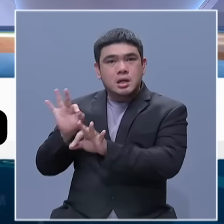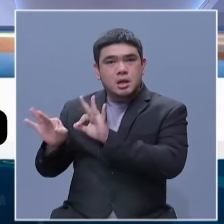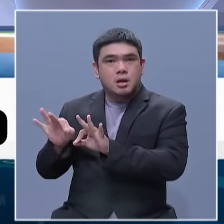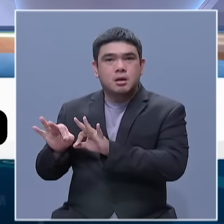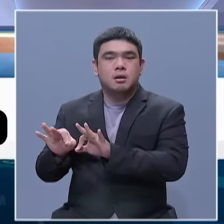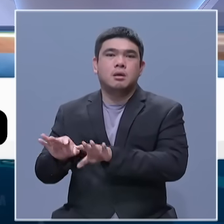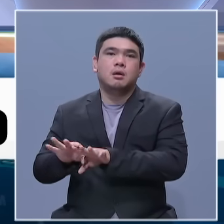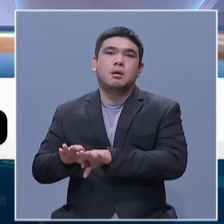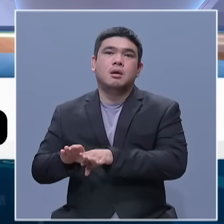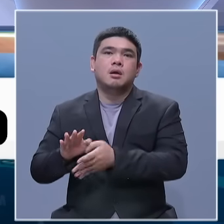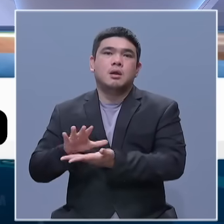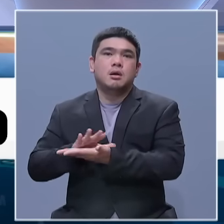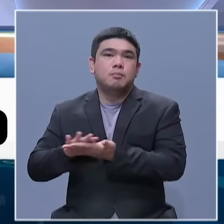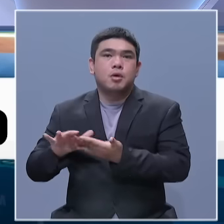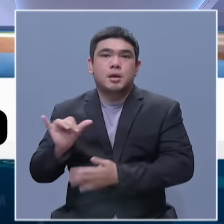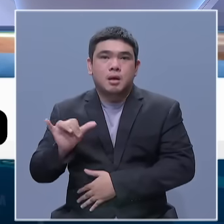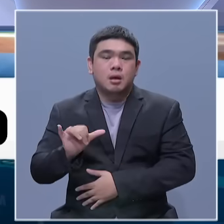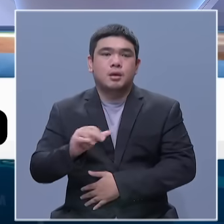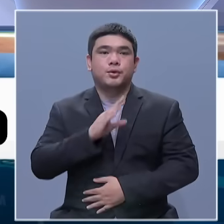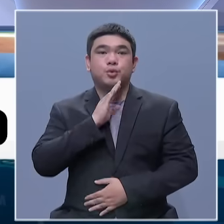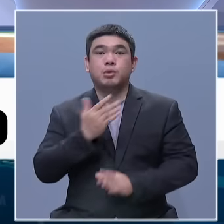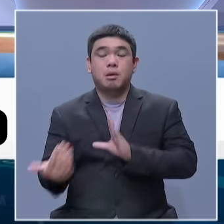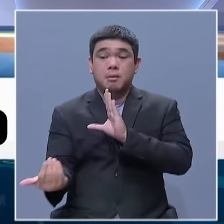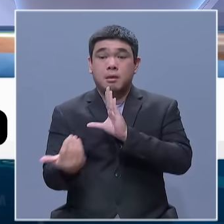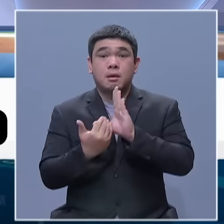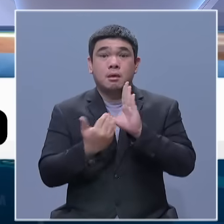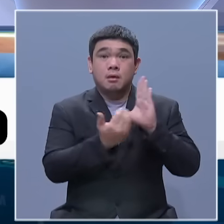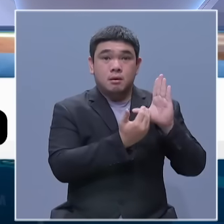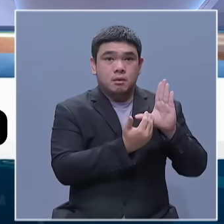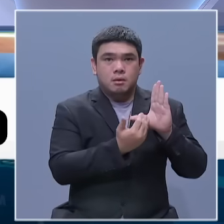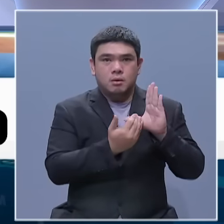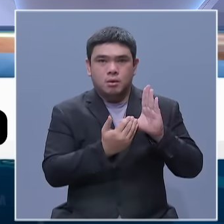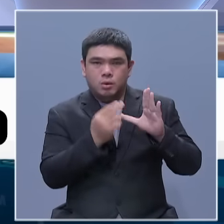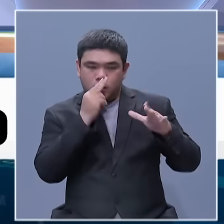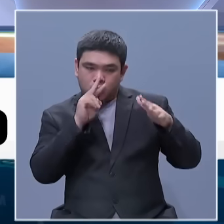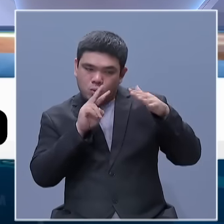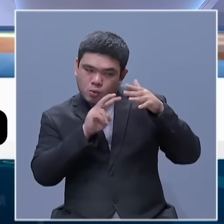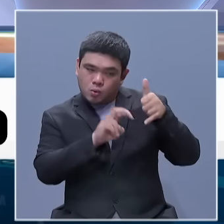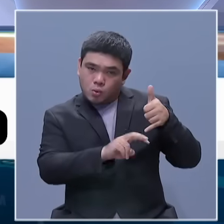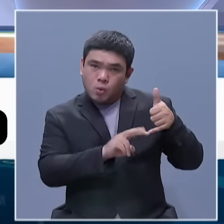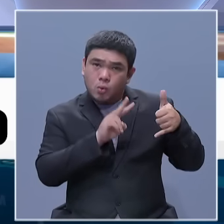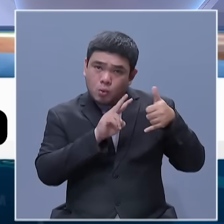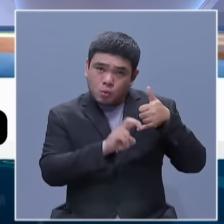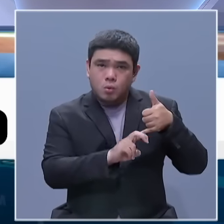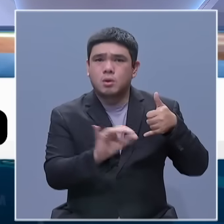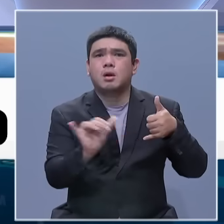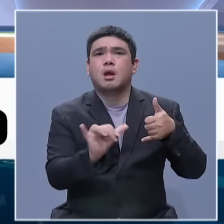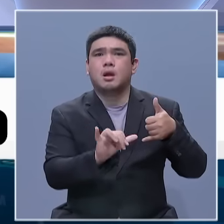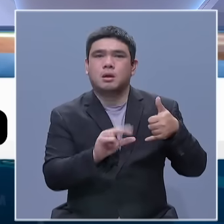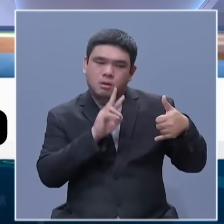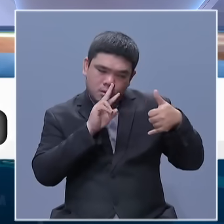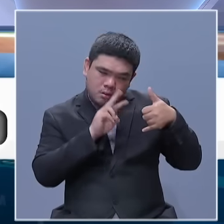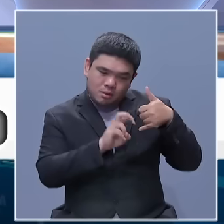อ ค่ะ นึกออกไหมคือถ้าสมมติมีการรับสมัครคนที่จะมาลงสมัครเป็นส.ส.คัดกรองมาแล้วส่วนหนึ่งแต่พอเข้าม